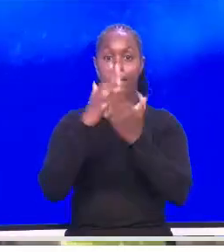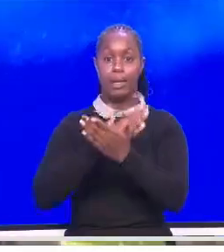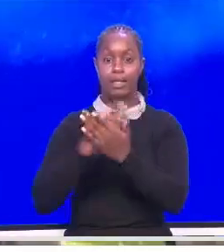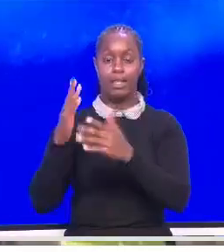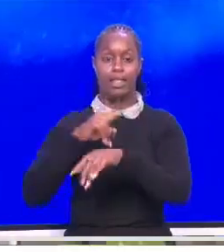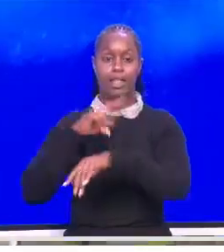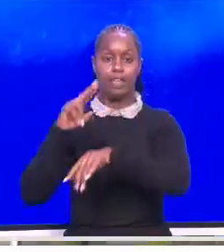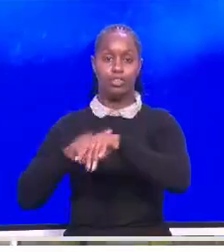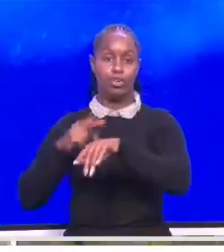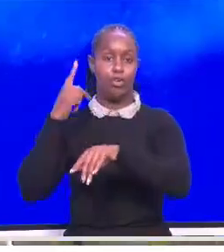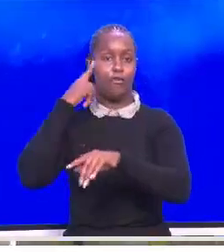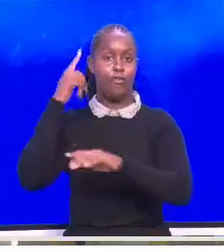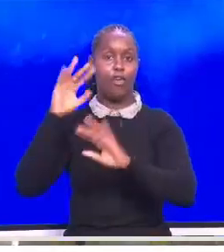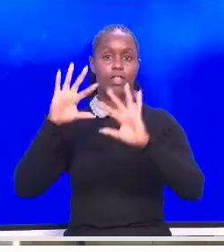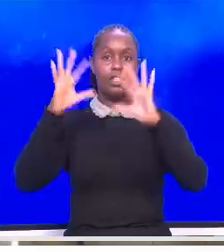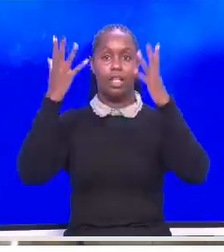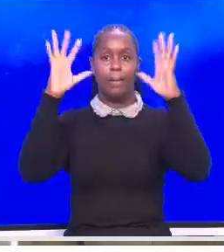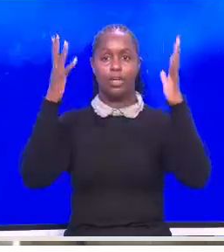maadhimisho ya siku hii.